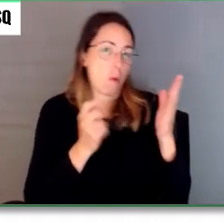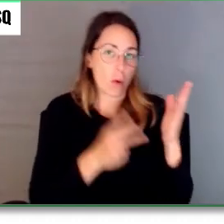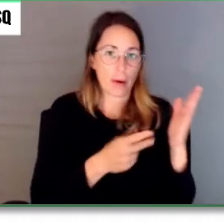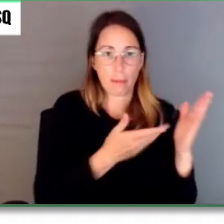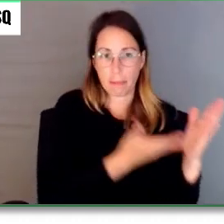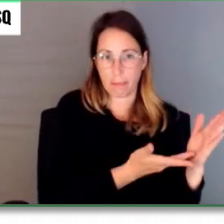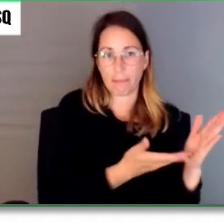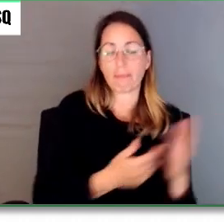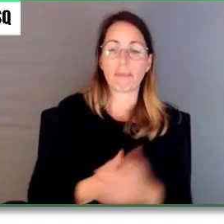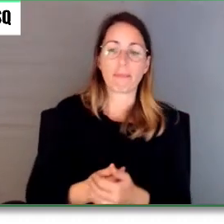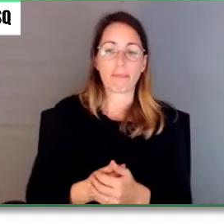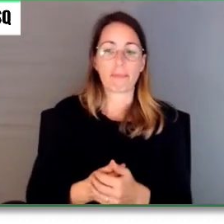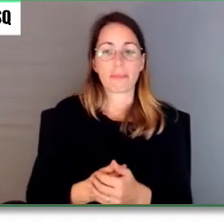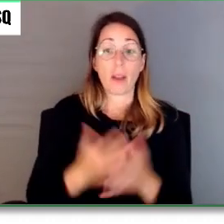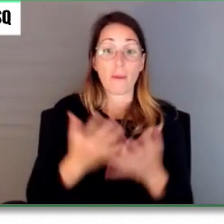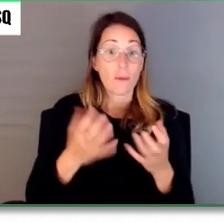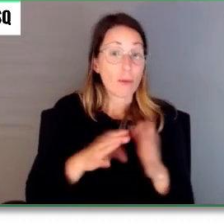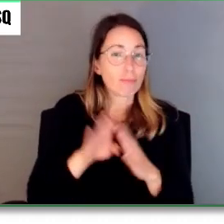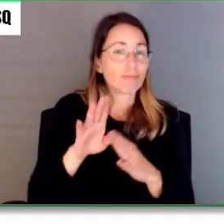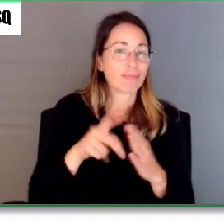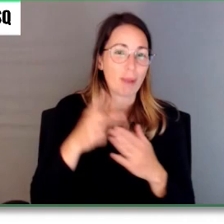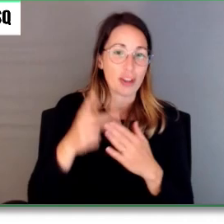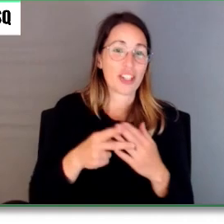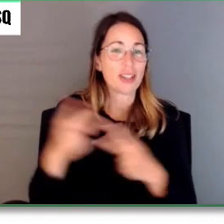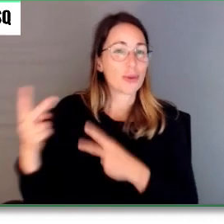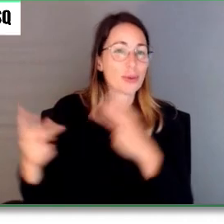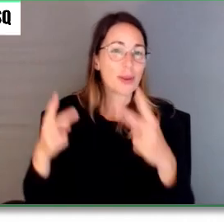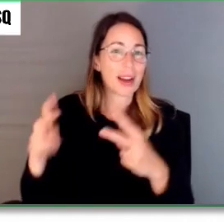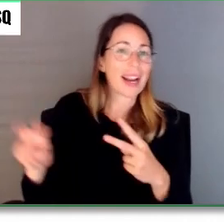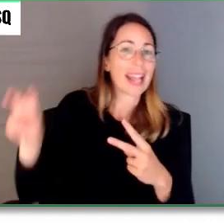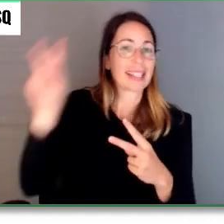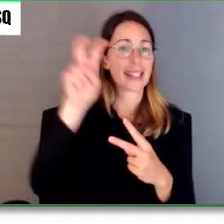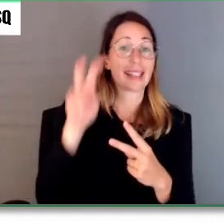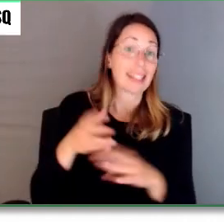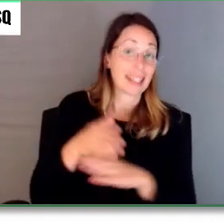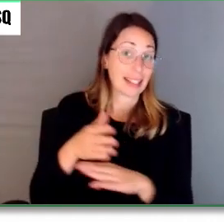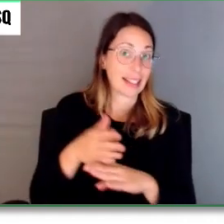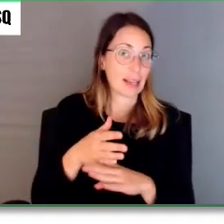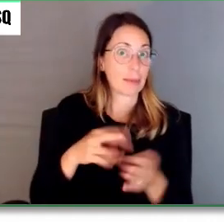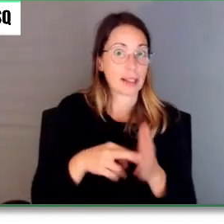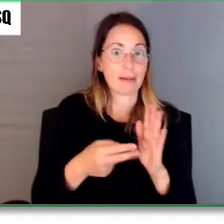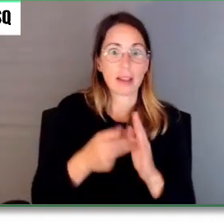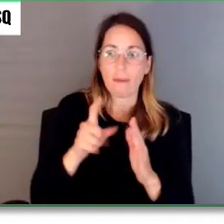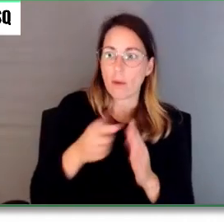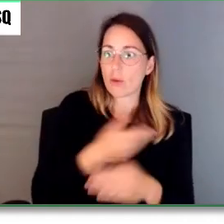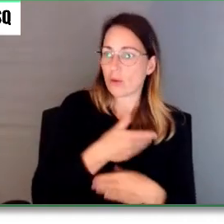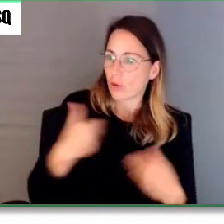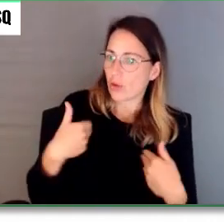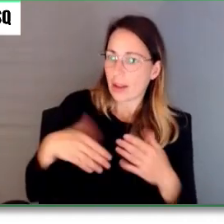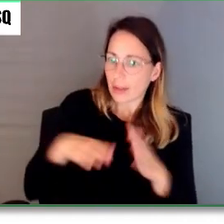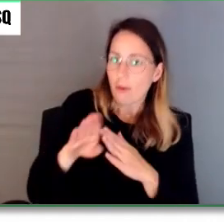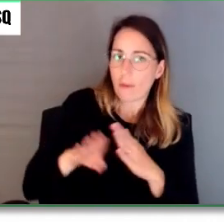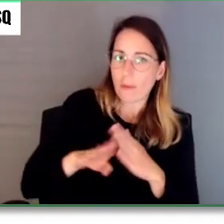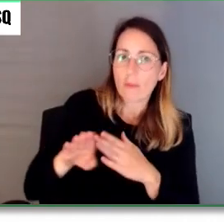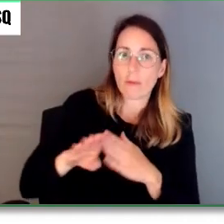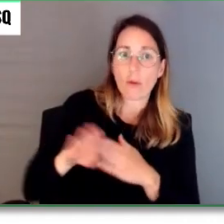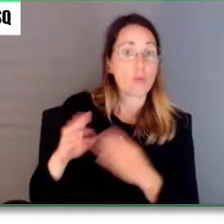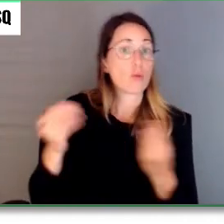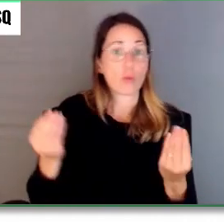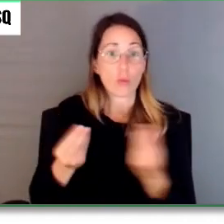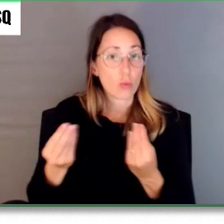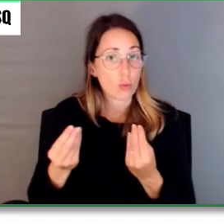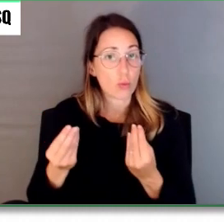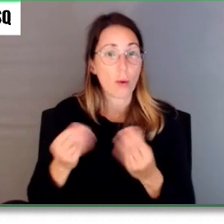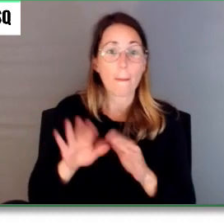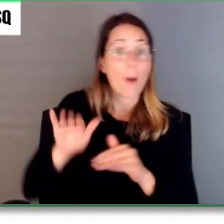Donc, on voulait développer un projet de tourisme accessible. Il fallait donc développer des opportunités dans les montagnes, dont il y